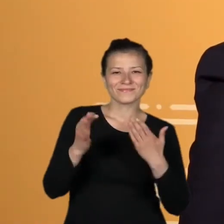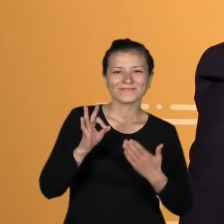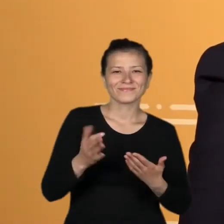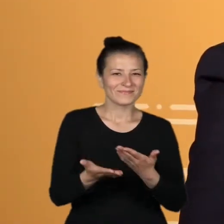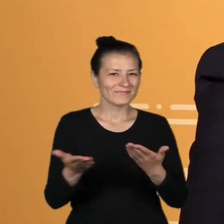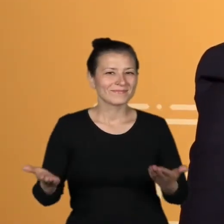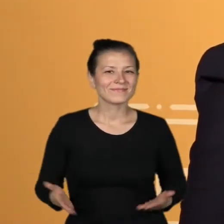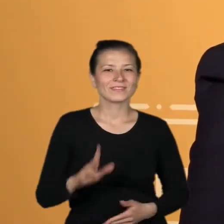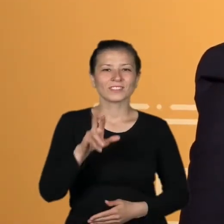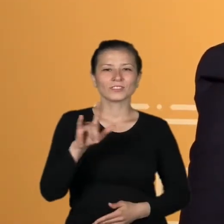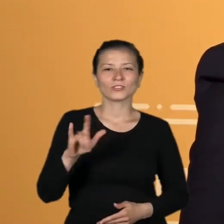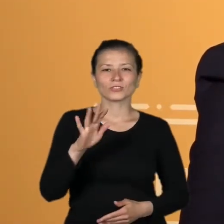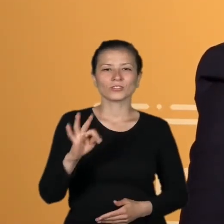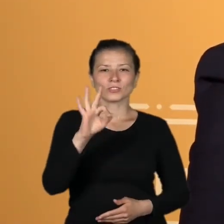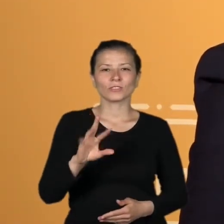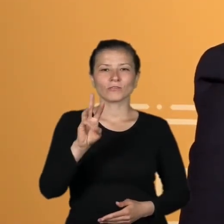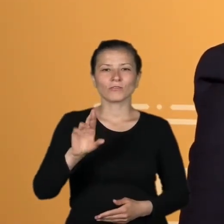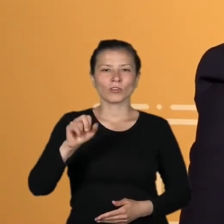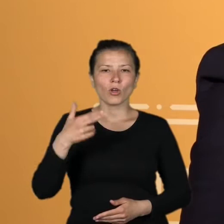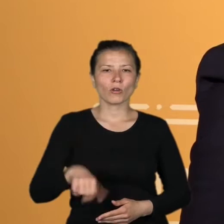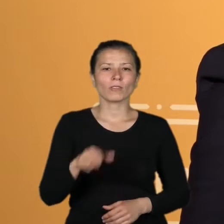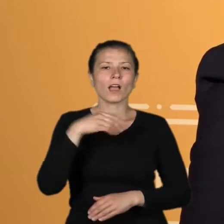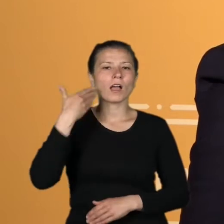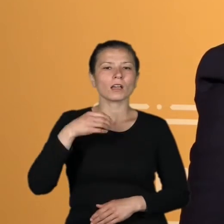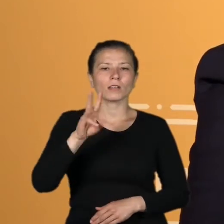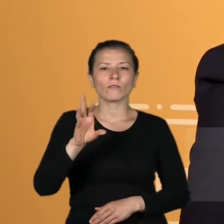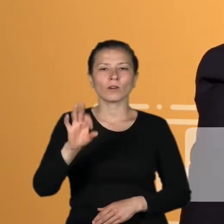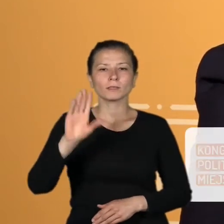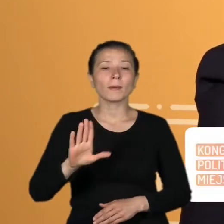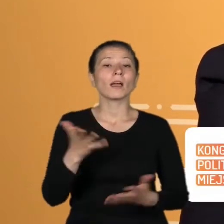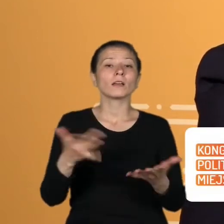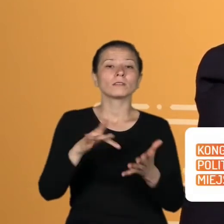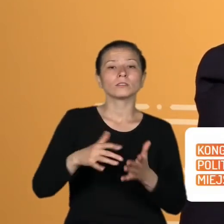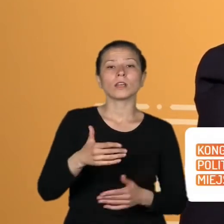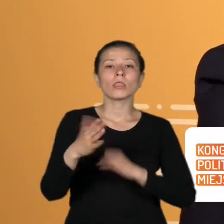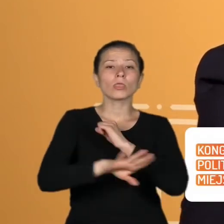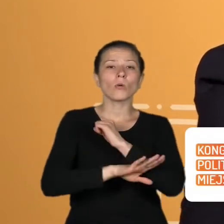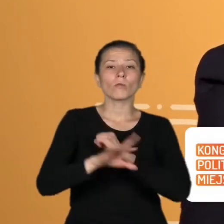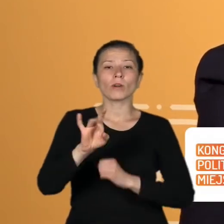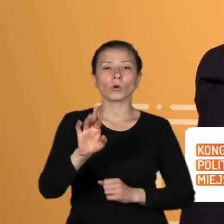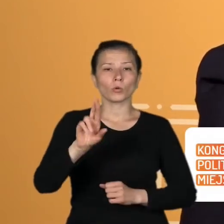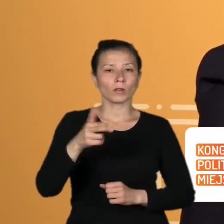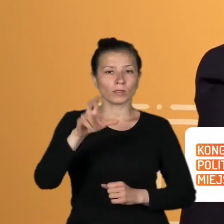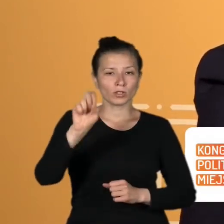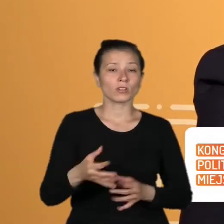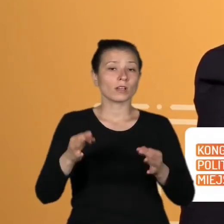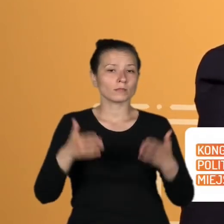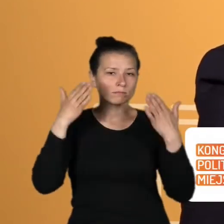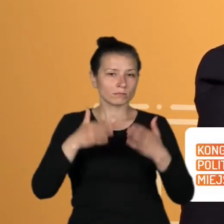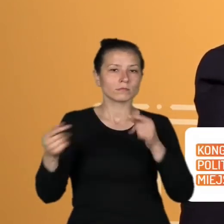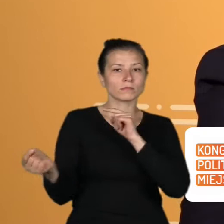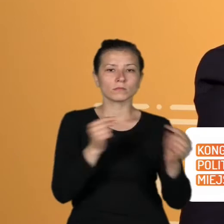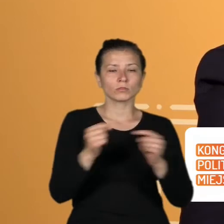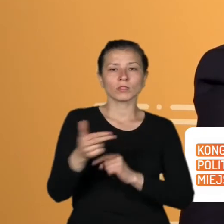Dzień dobry. Krzysztof Rana, Akademia WSB w Dąbrowie Górniczej. Zapraszam Państwa do udziału w sesji poświęconej